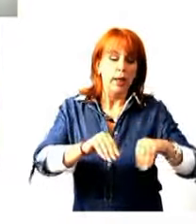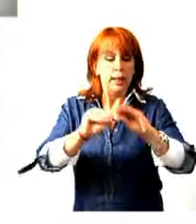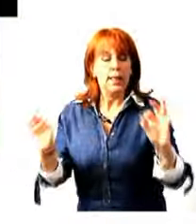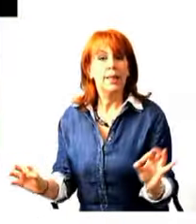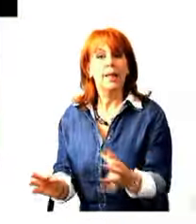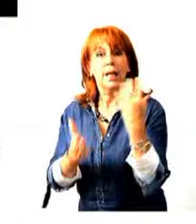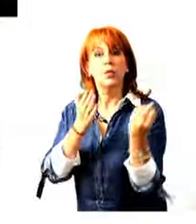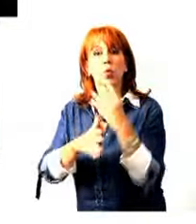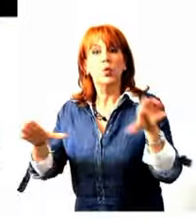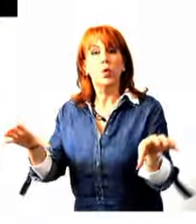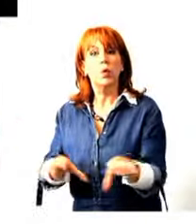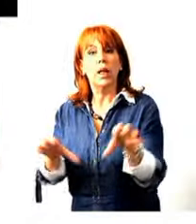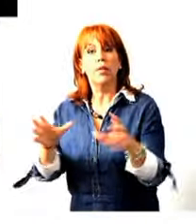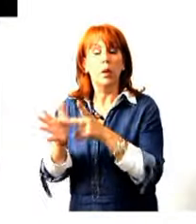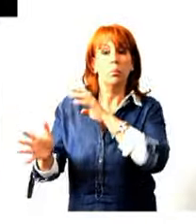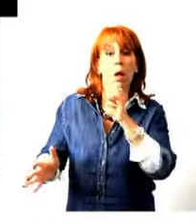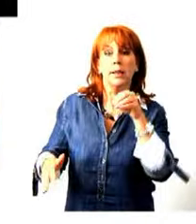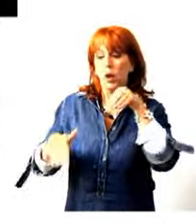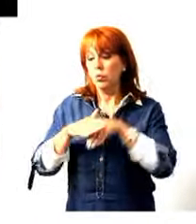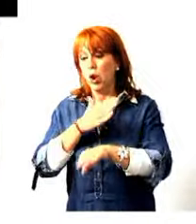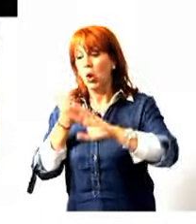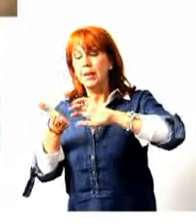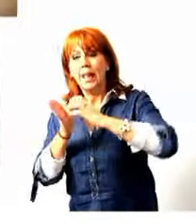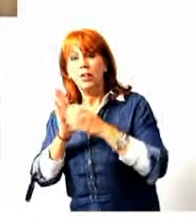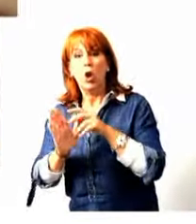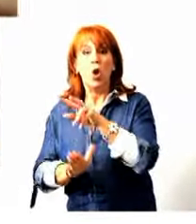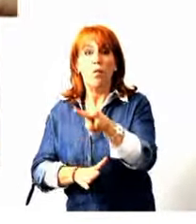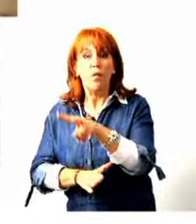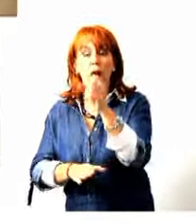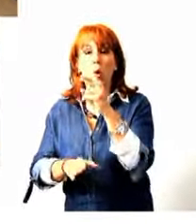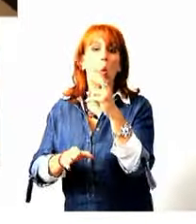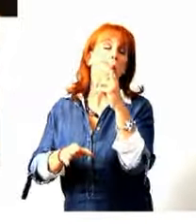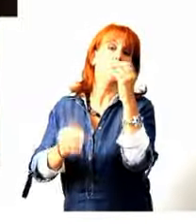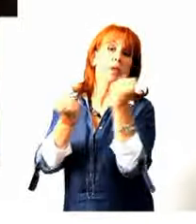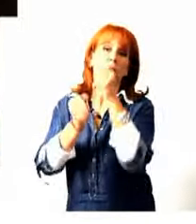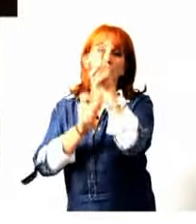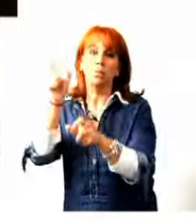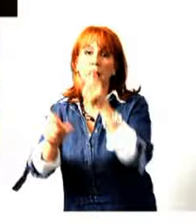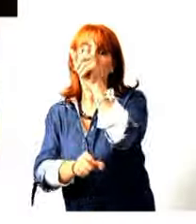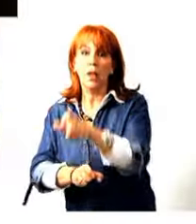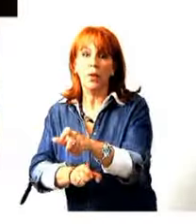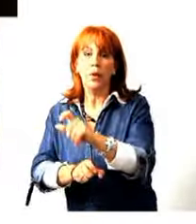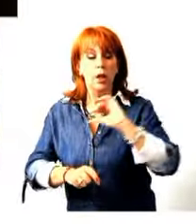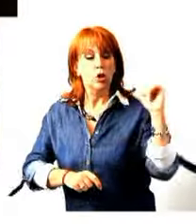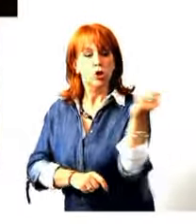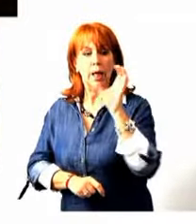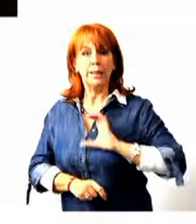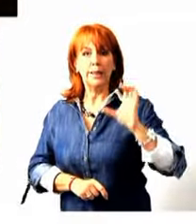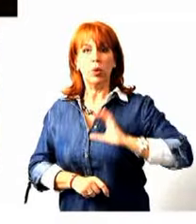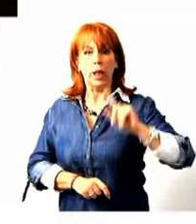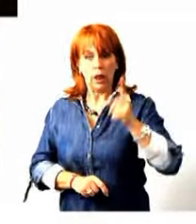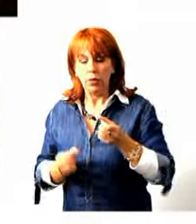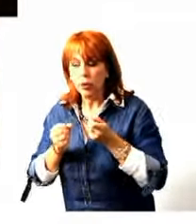secteurs d'avenir, comme ceux des emplois verts ou des services aux personnes. Le CDH investit dans le capital humain de chaque citoyen